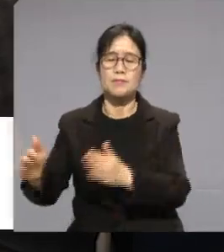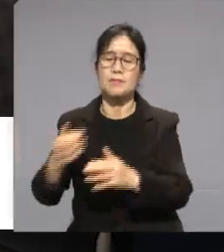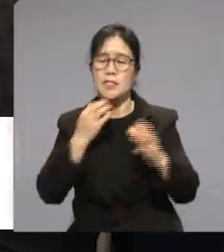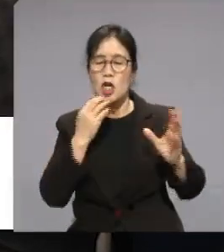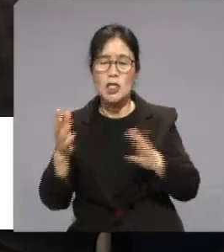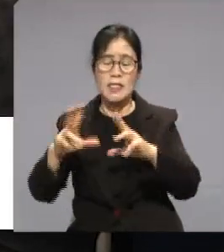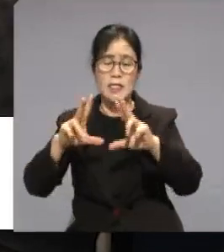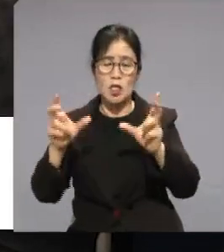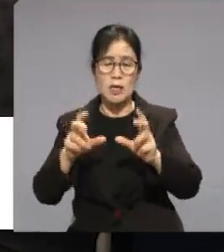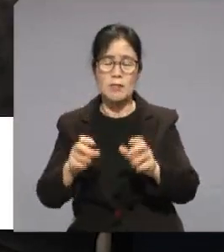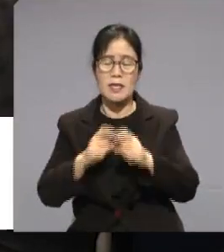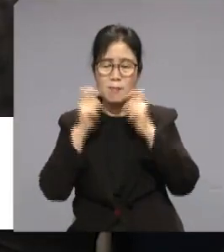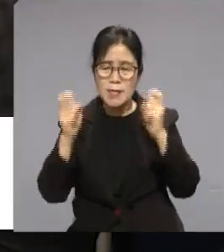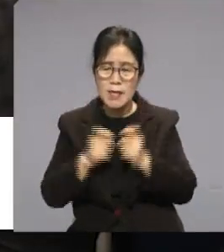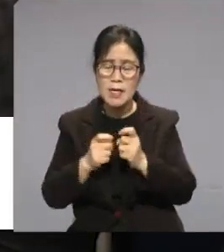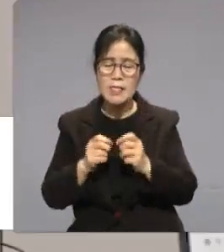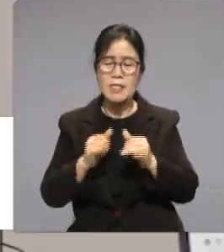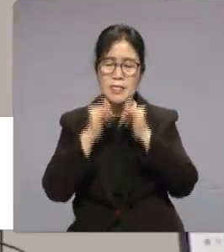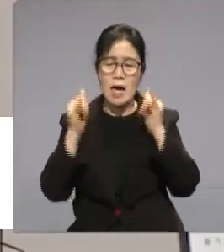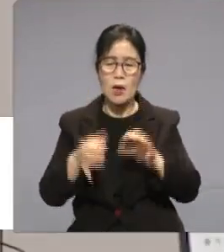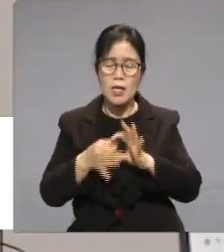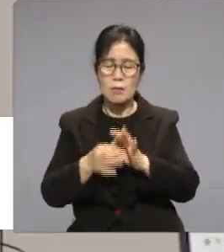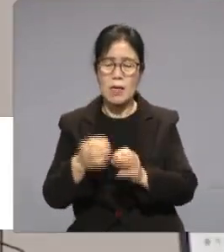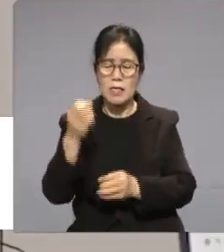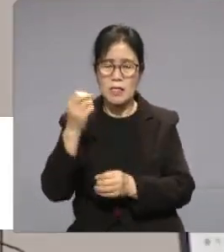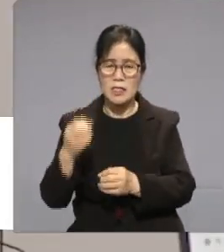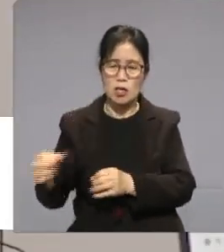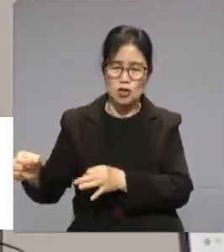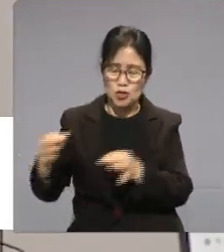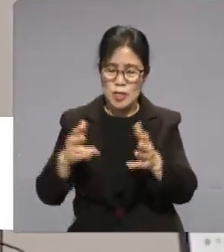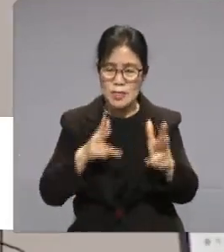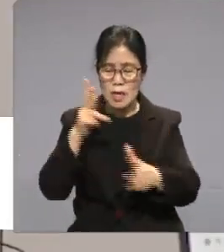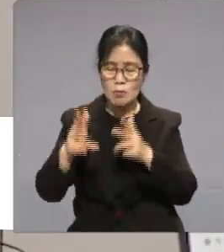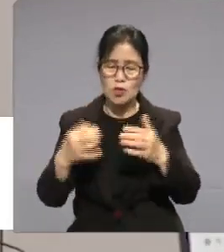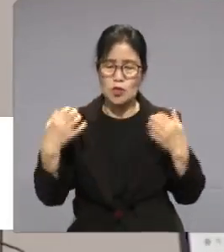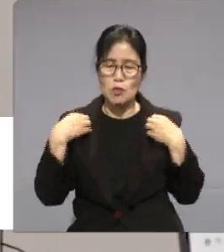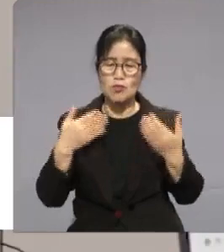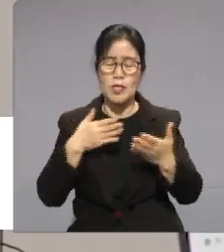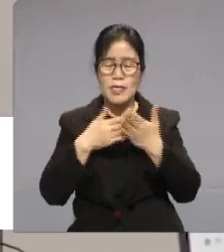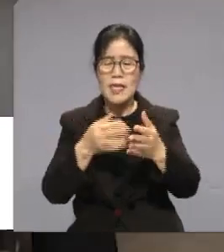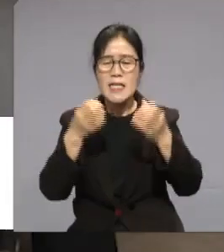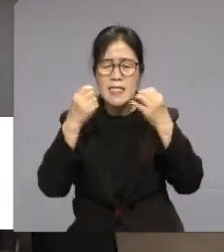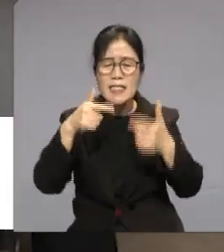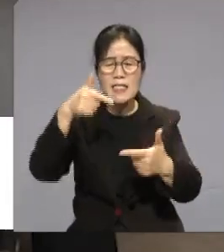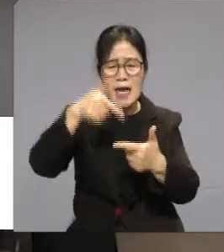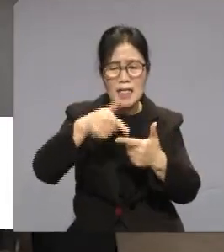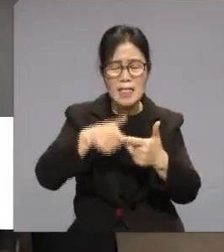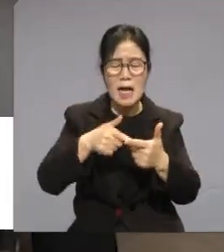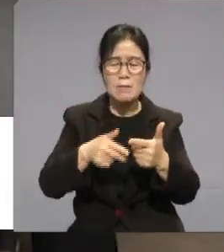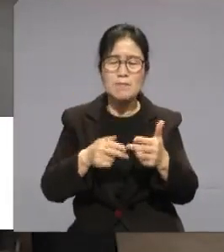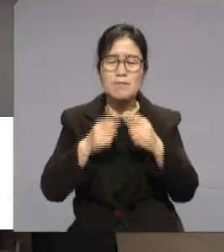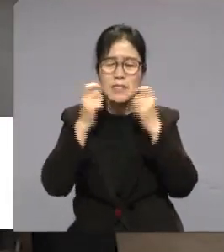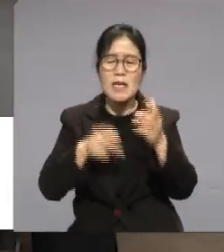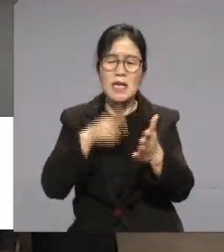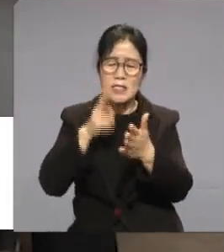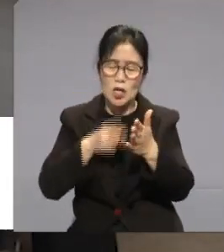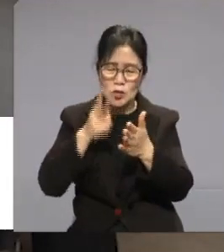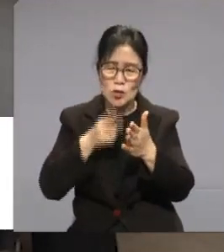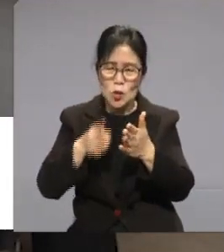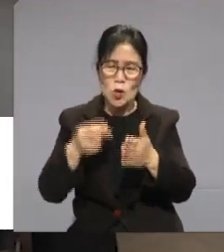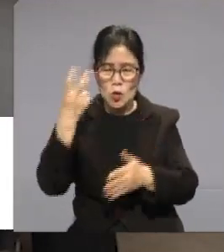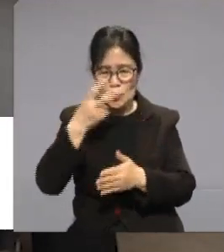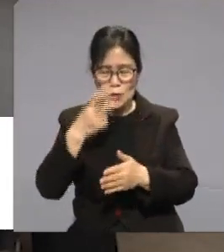경기 성남시가 민간에서 사회 기반 시설 민자 사업으로 정부에 제안한 신강남선 민자철도 검토에